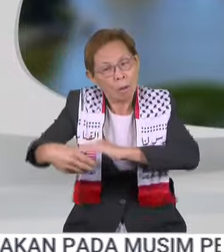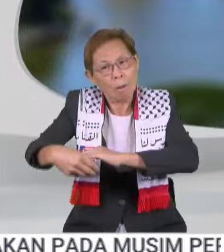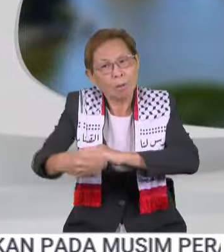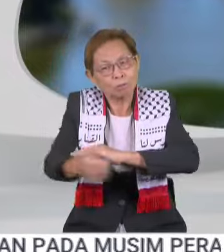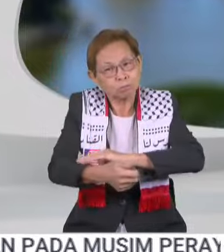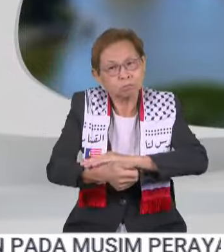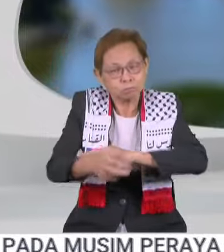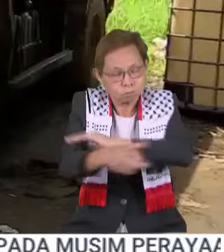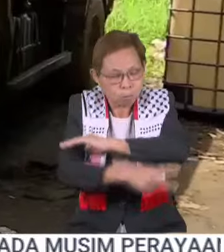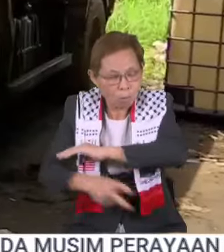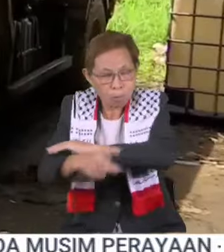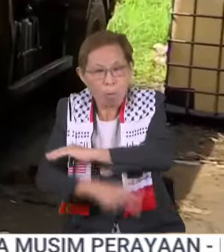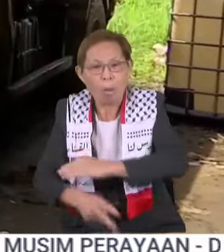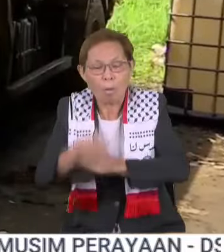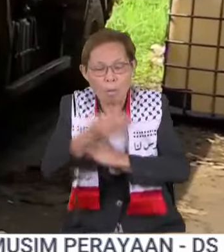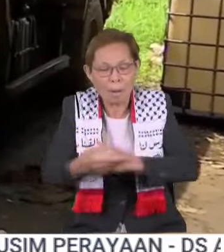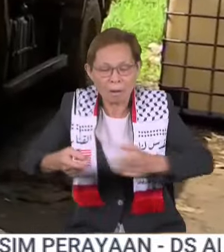kawalan.